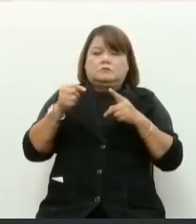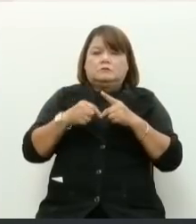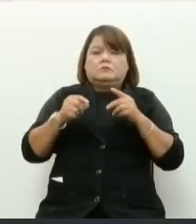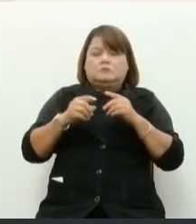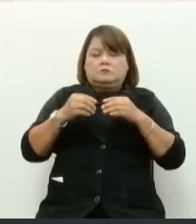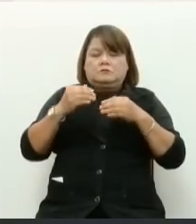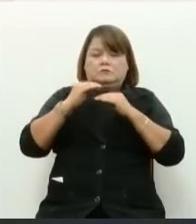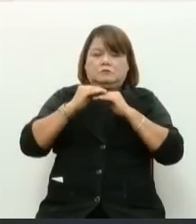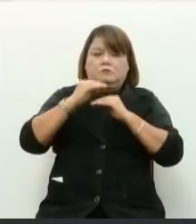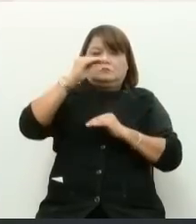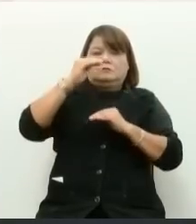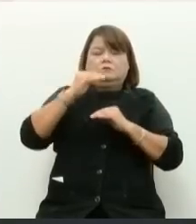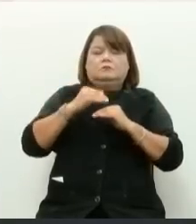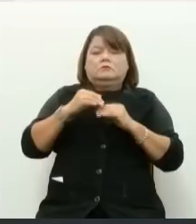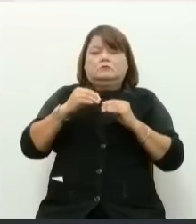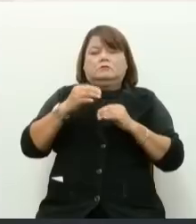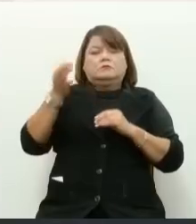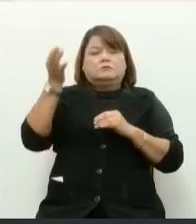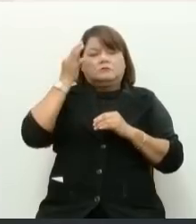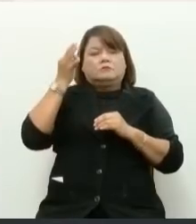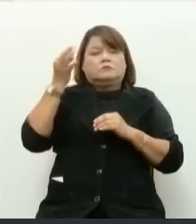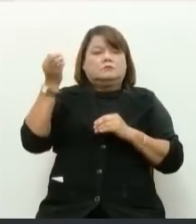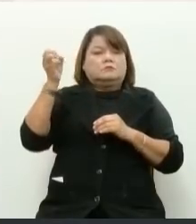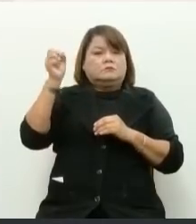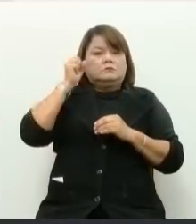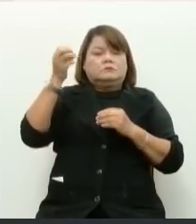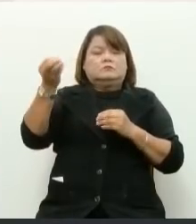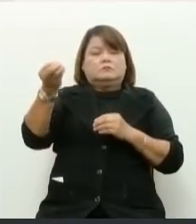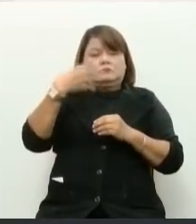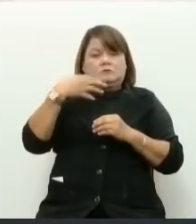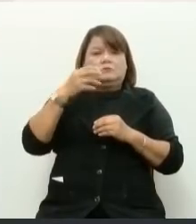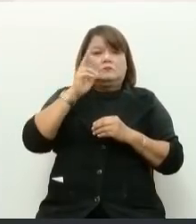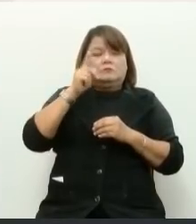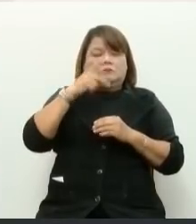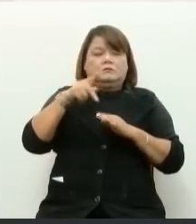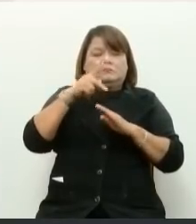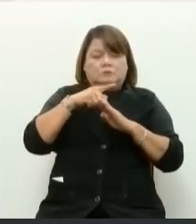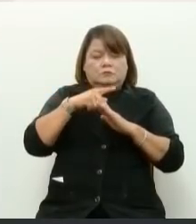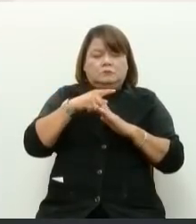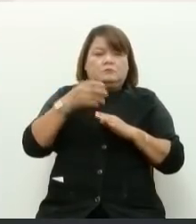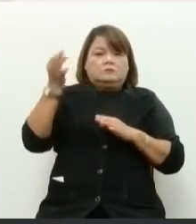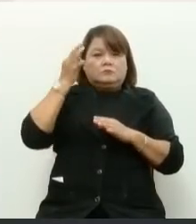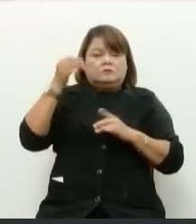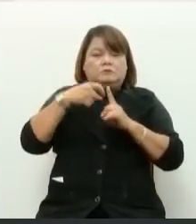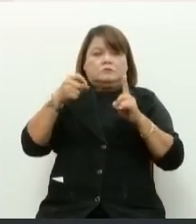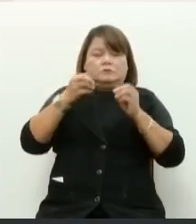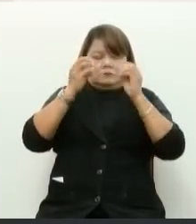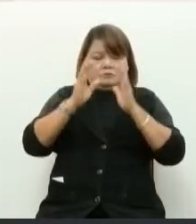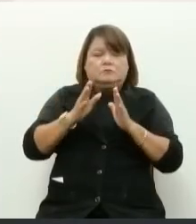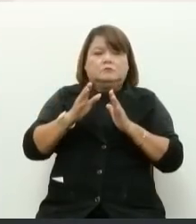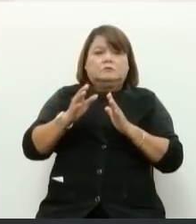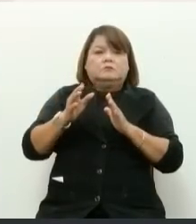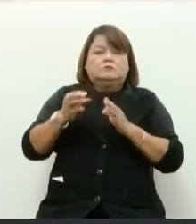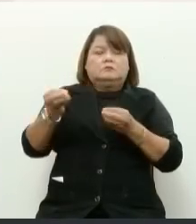ซึ่งเราก็ฟังเสียงสะท้อนจากเขตพื้นที่นะครับฟังเสียงจากท่านคุณครูที่สะท้อนมาน